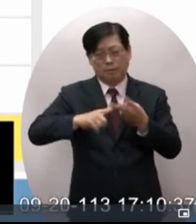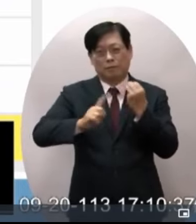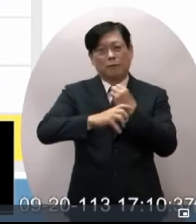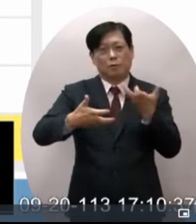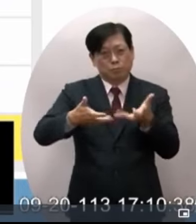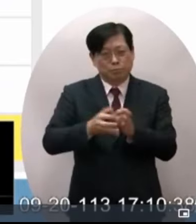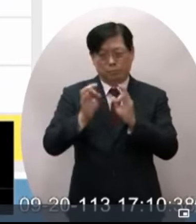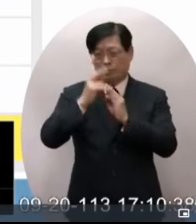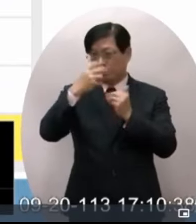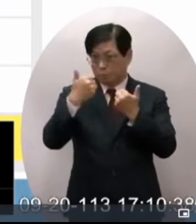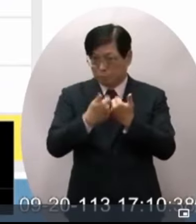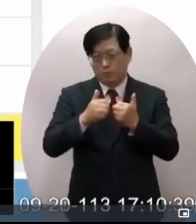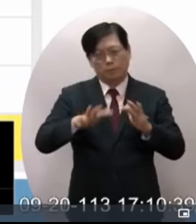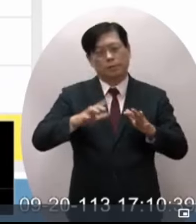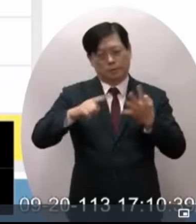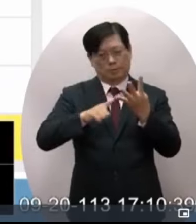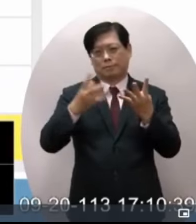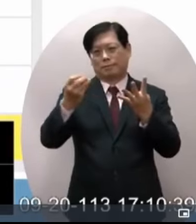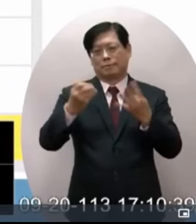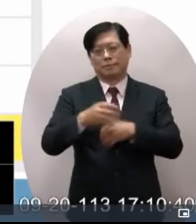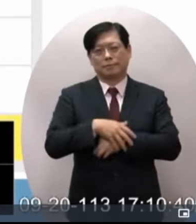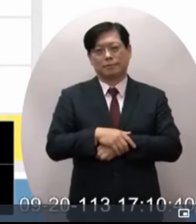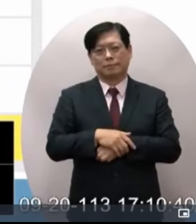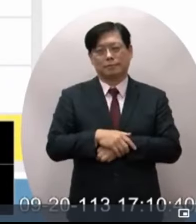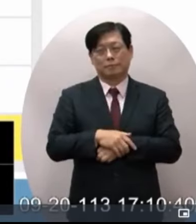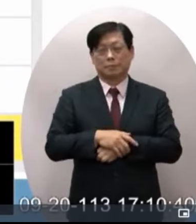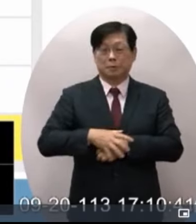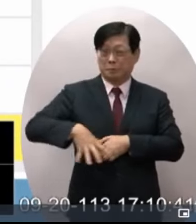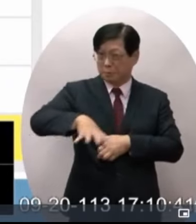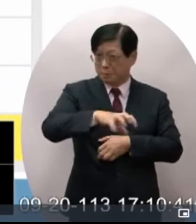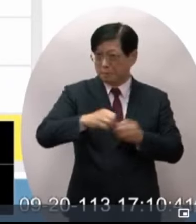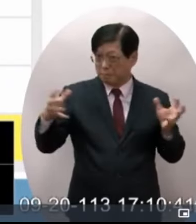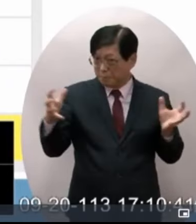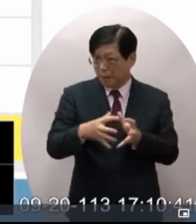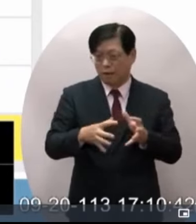金管会，今年好，金管会没有哈。全部